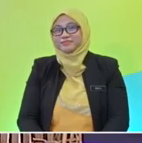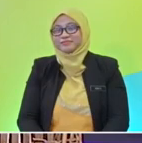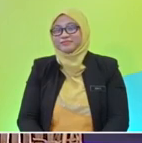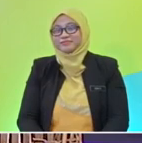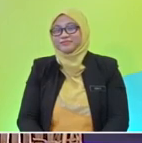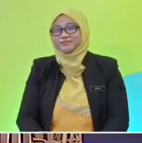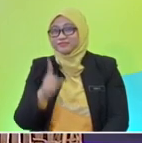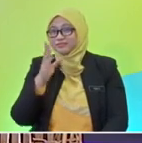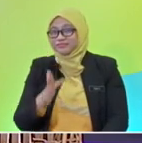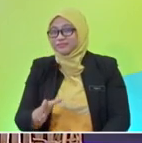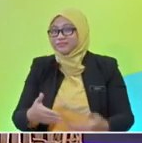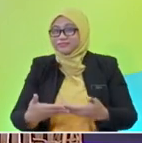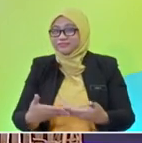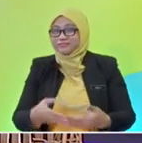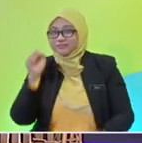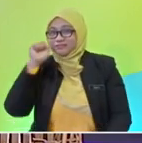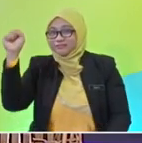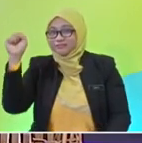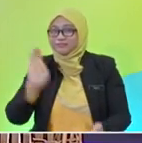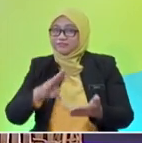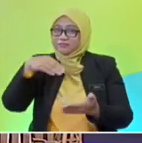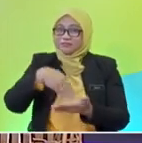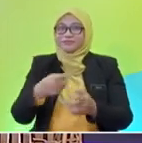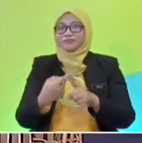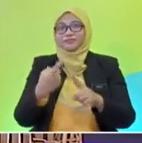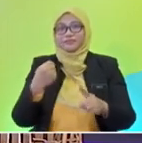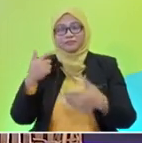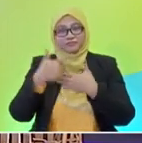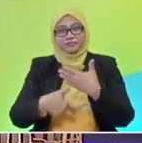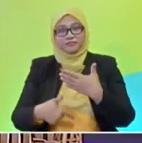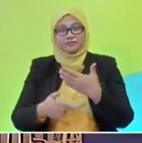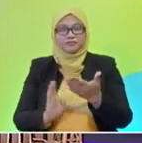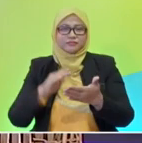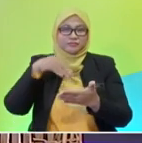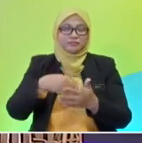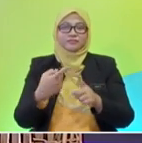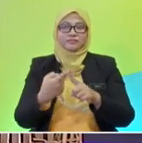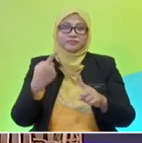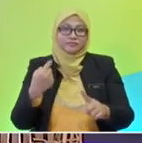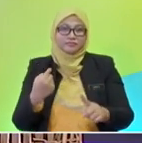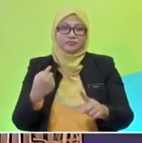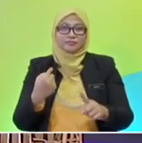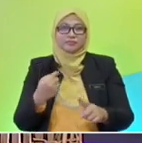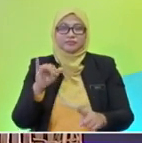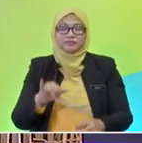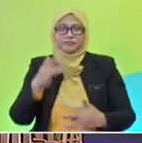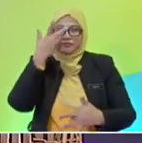anak merdeka bangkit dari persada luka. Maksudnya dia bangun daripada satu perkara yang